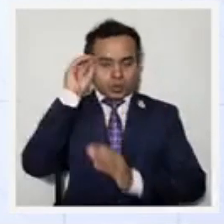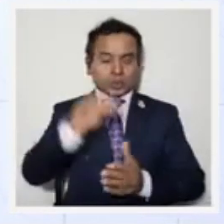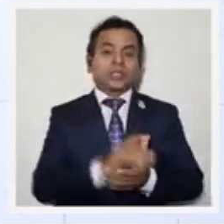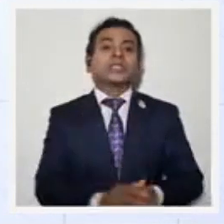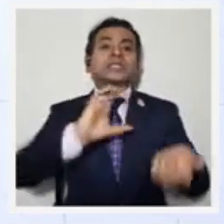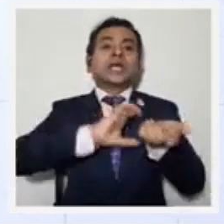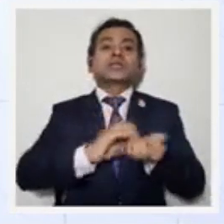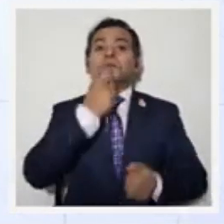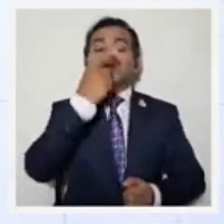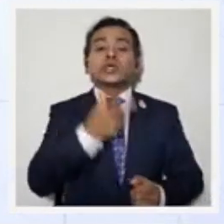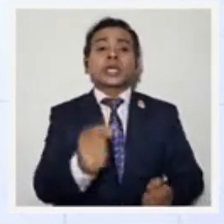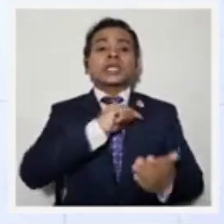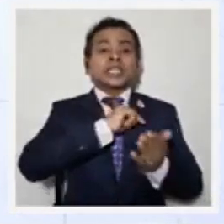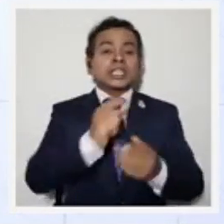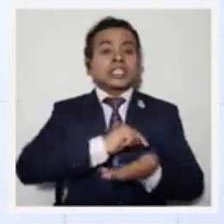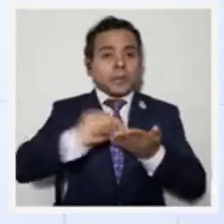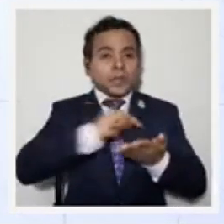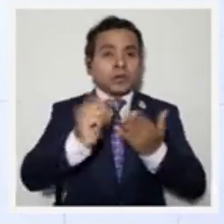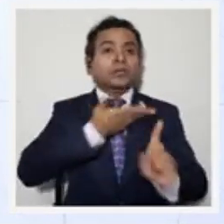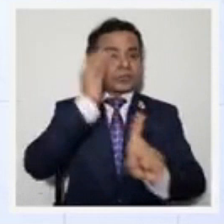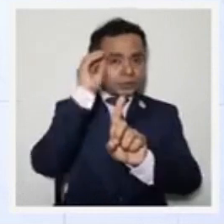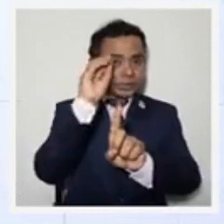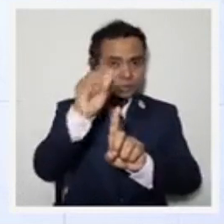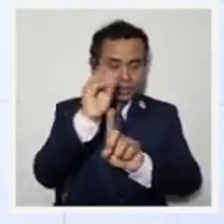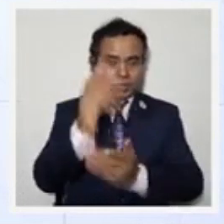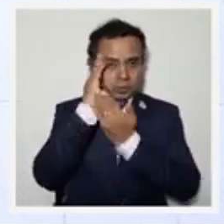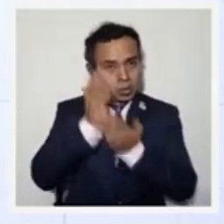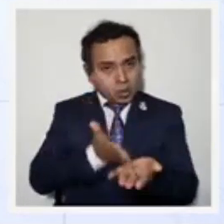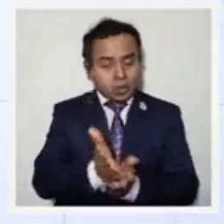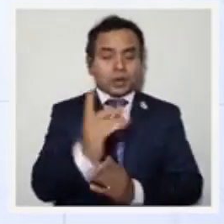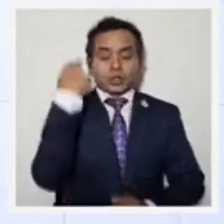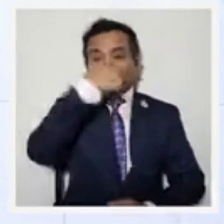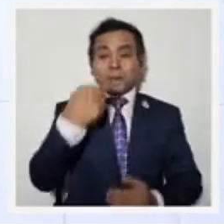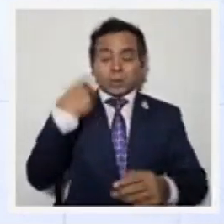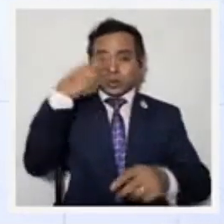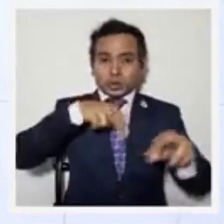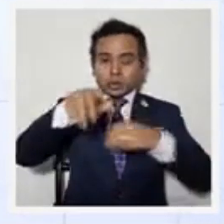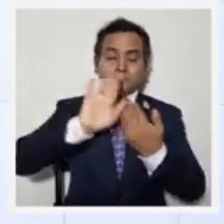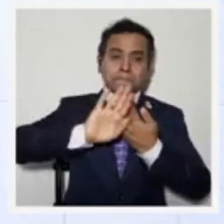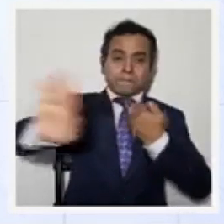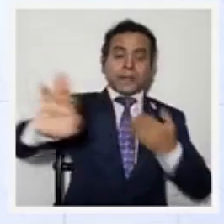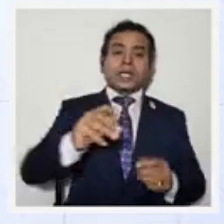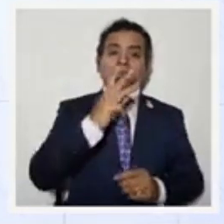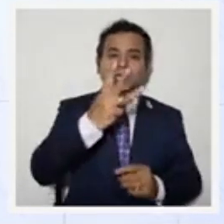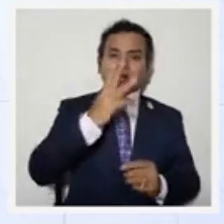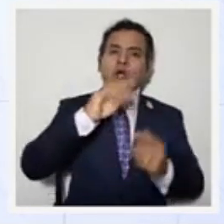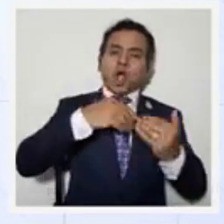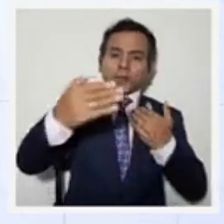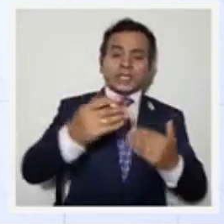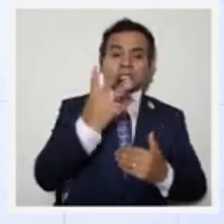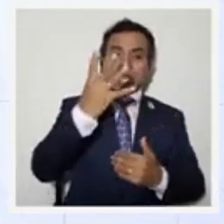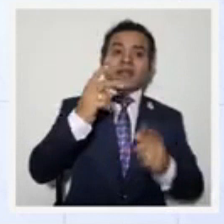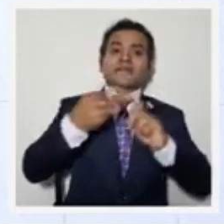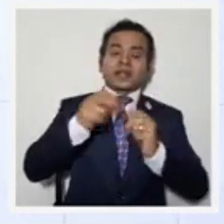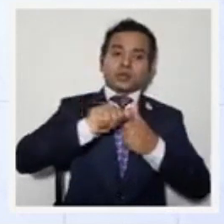আমরা শেষ করব আজকের কোভিড-19 বিষয়ক সংবাদ বুলেটিন। তবে যাবার আগে বলি, আমাদের যেগুলো নিয়ম মেনে চলা উচিত আমরা যেন